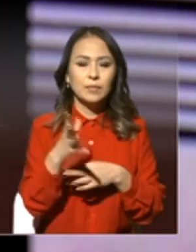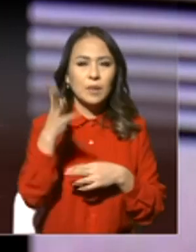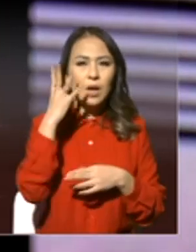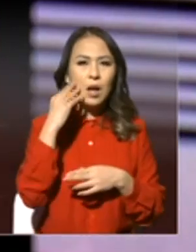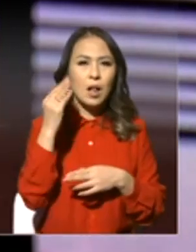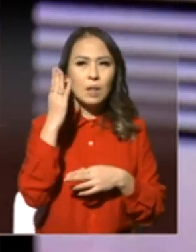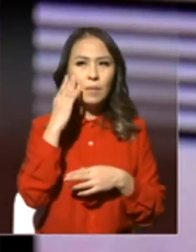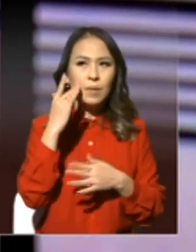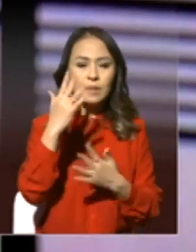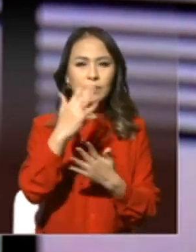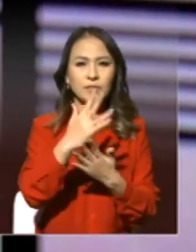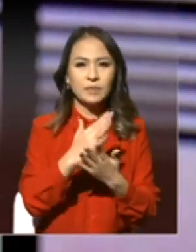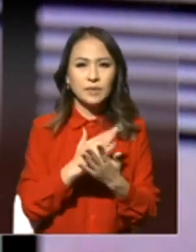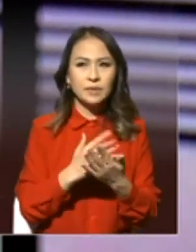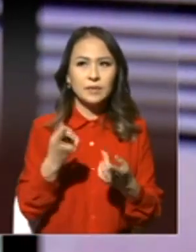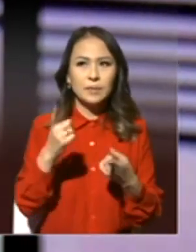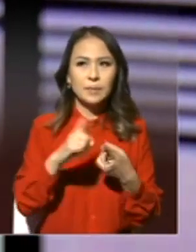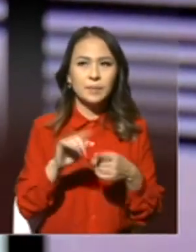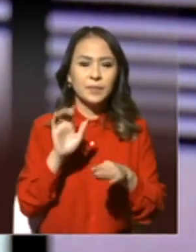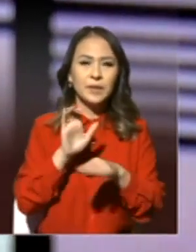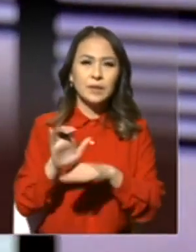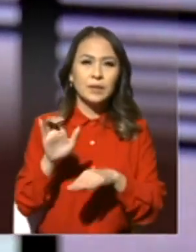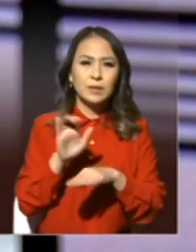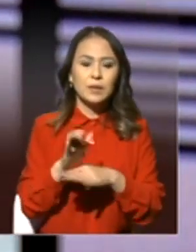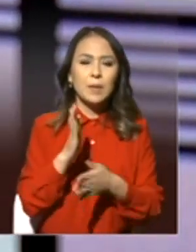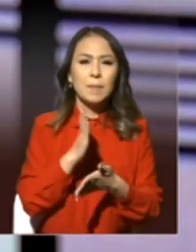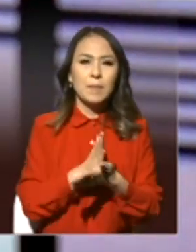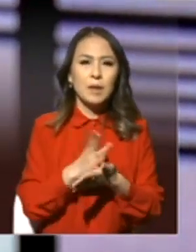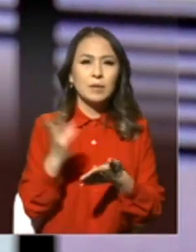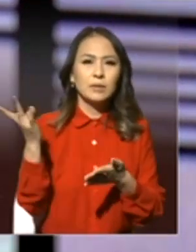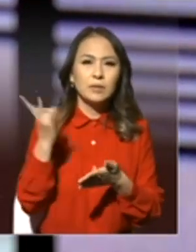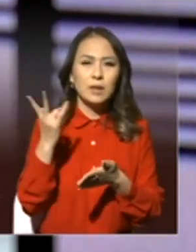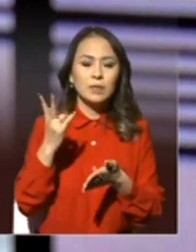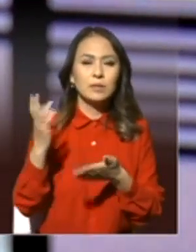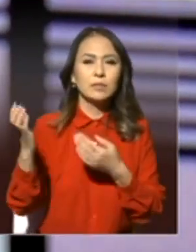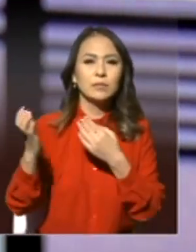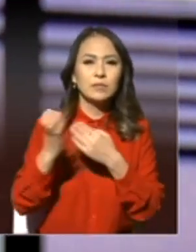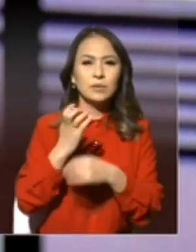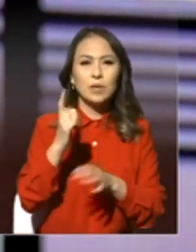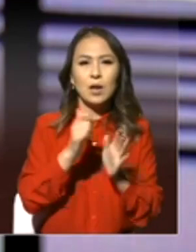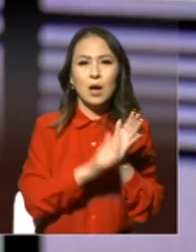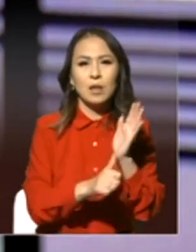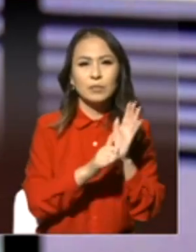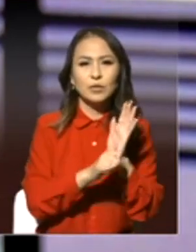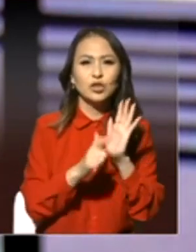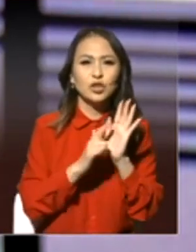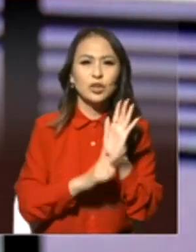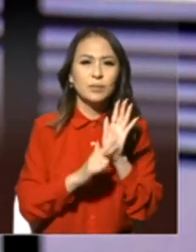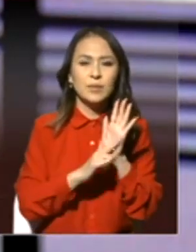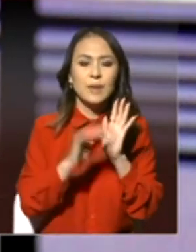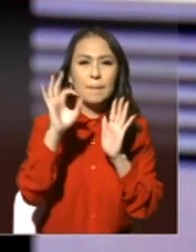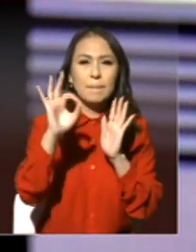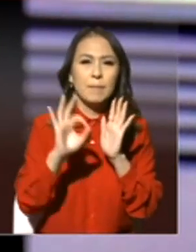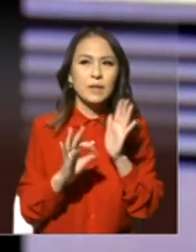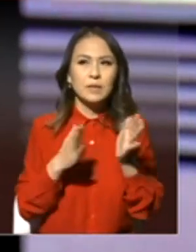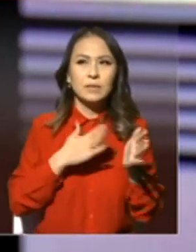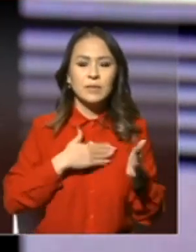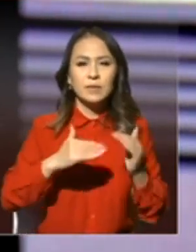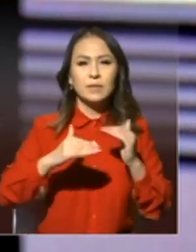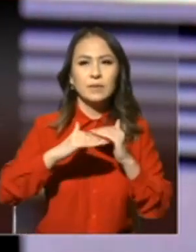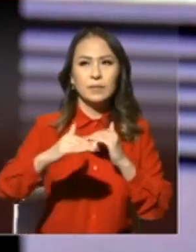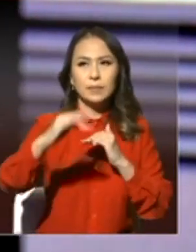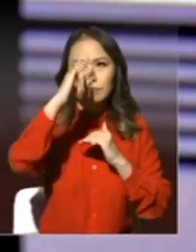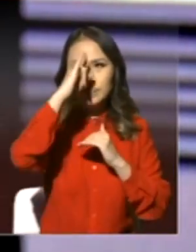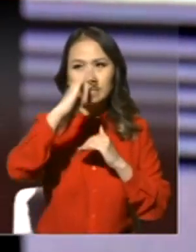болып табылады. Осылар бойынша негізі импортқа тәуелділік бар. Қазіргі таңда бұл 60-70% шамасында. Яғни өзімдік отандық